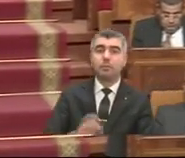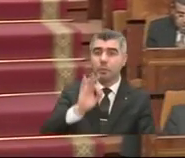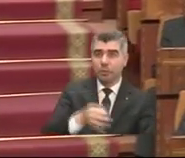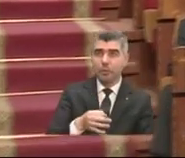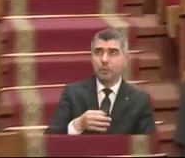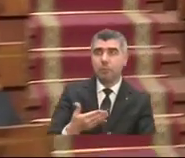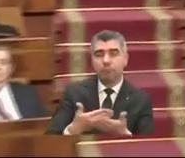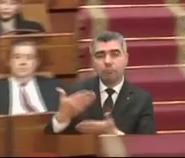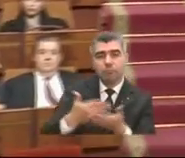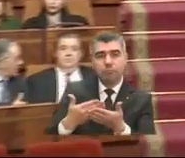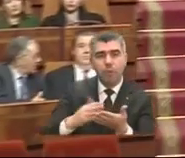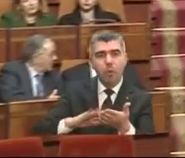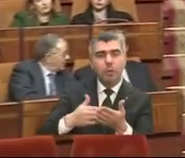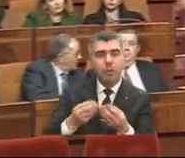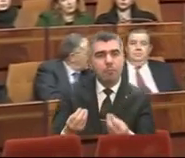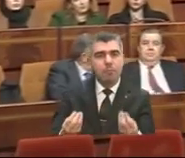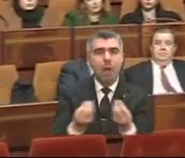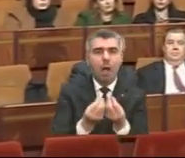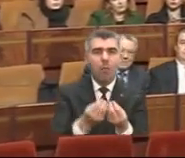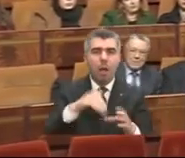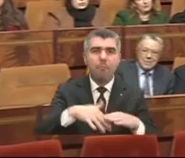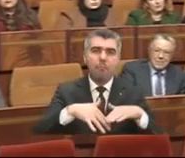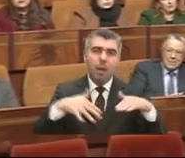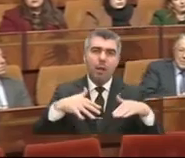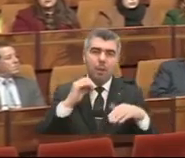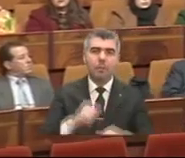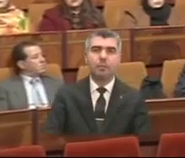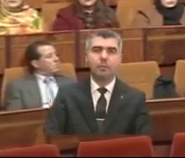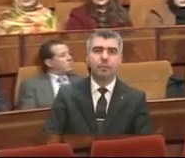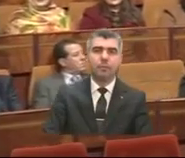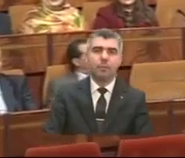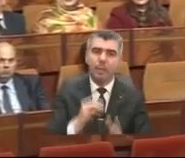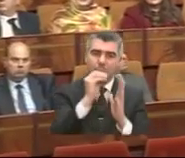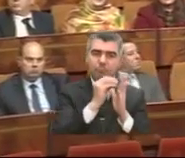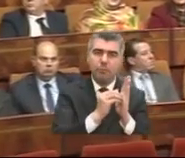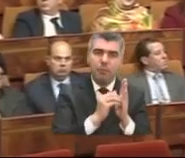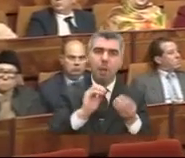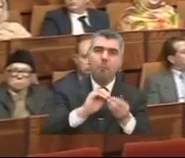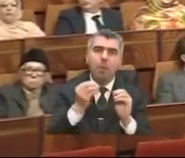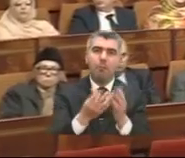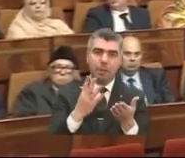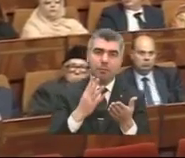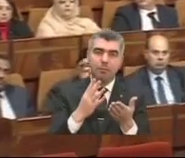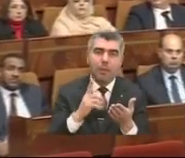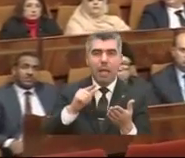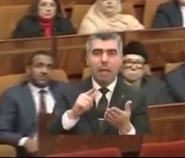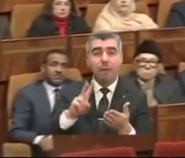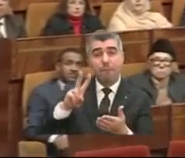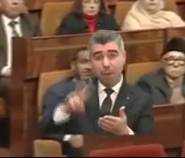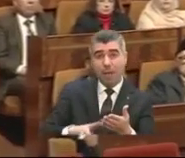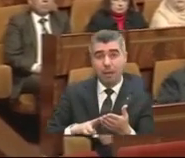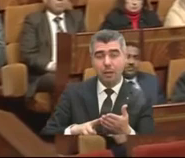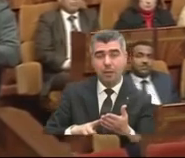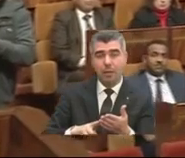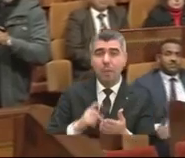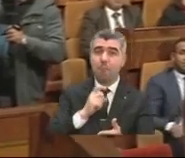التنسيق البرلماني في عدة محاور وقضايا يطرح إشكالية الثقة، وهل لا